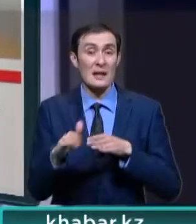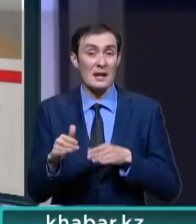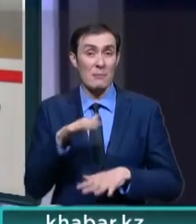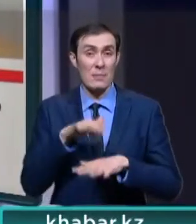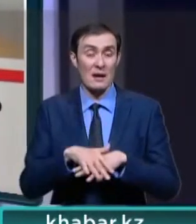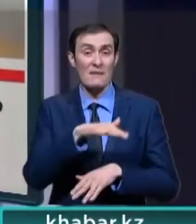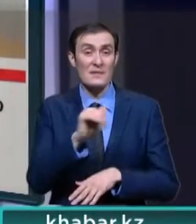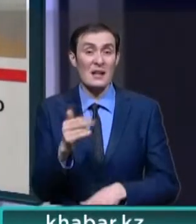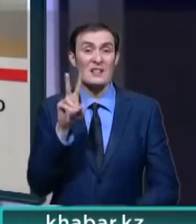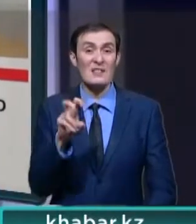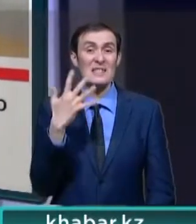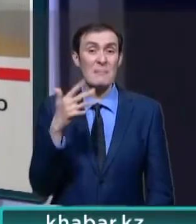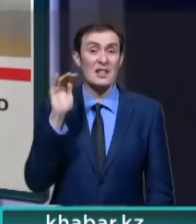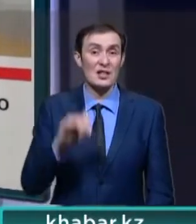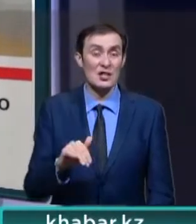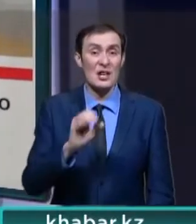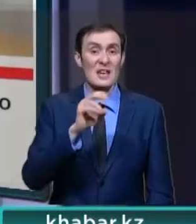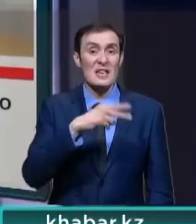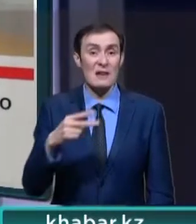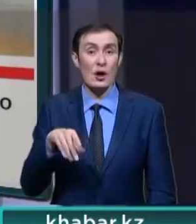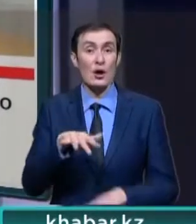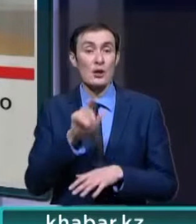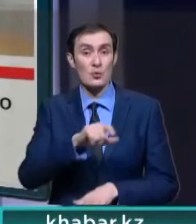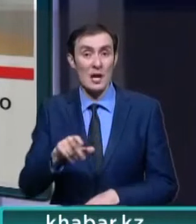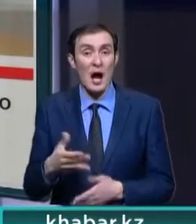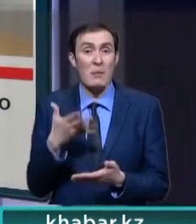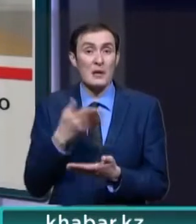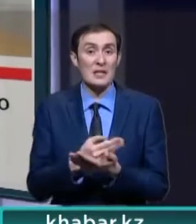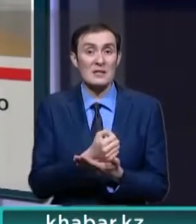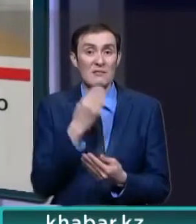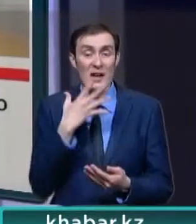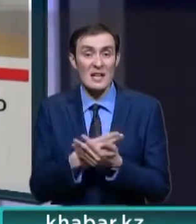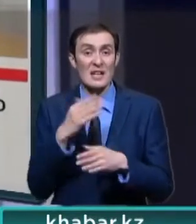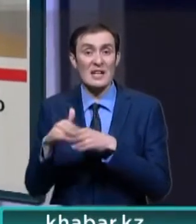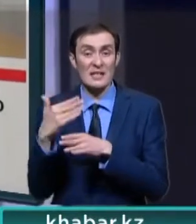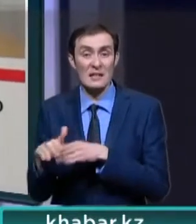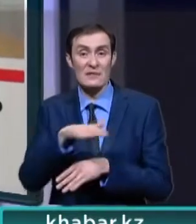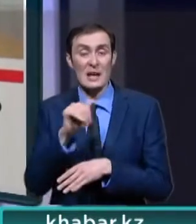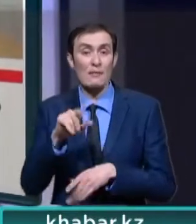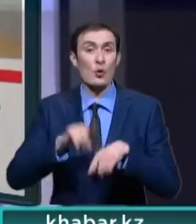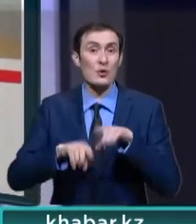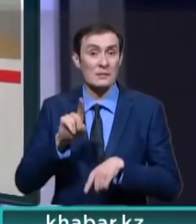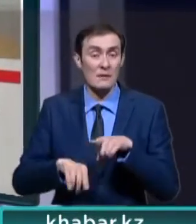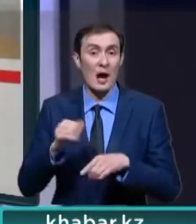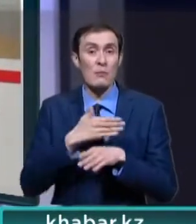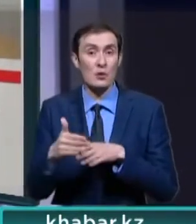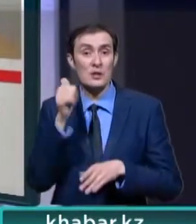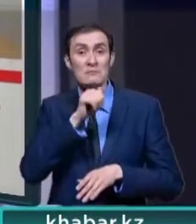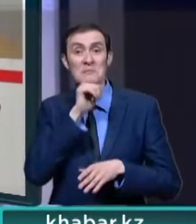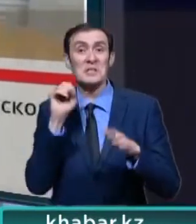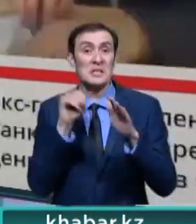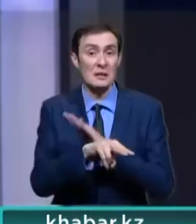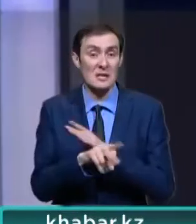взял 205 тысяч евро вкладчиков оплатил несколько своих кредитов и займов родственников а позже скрылся